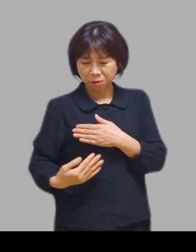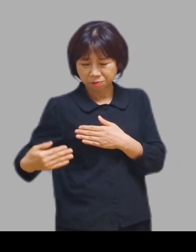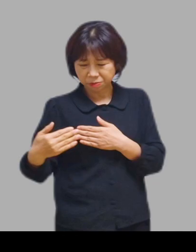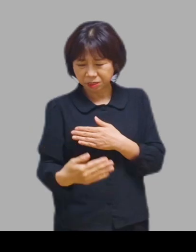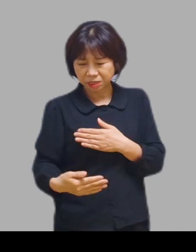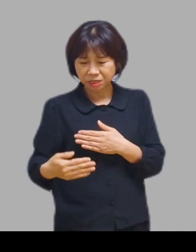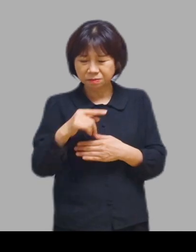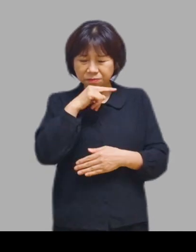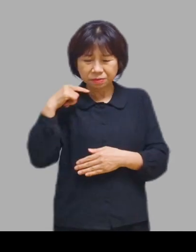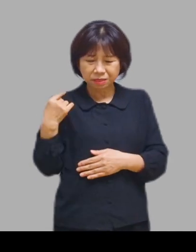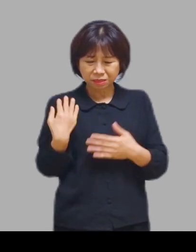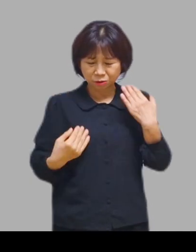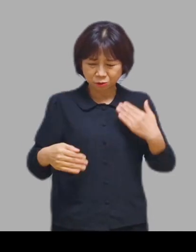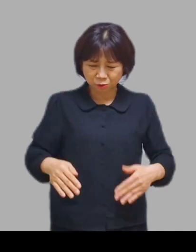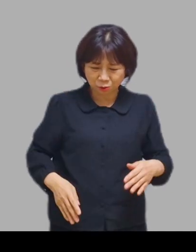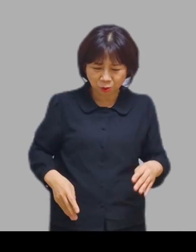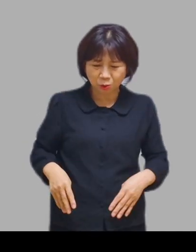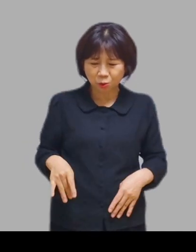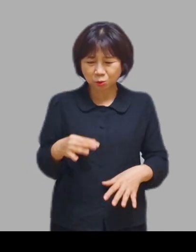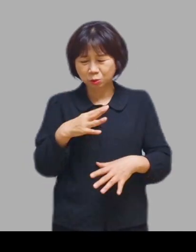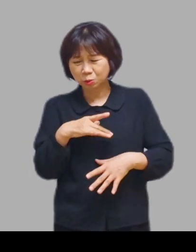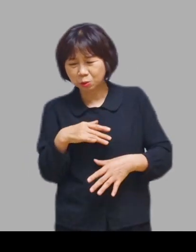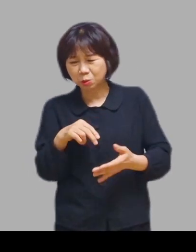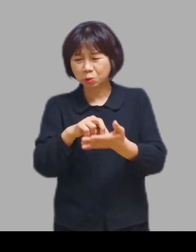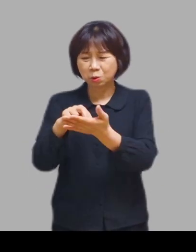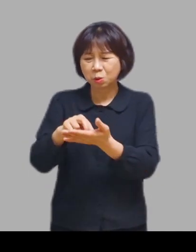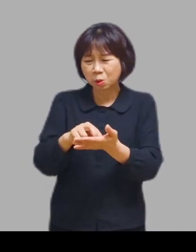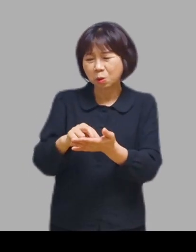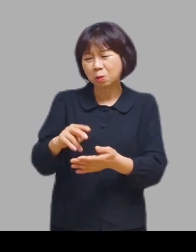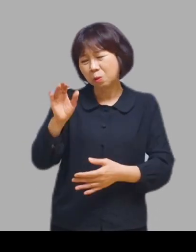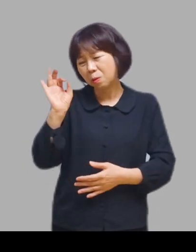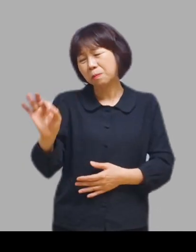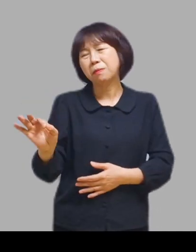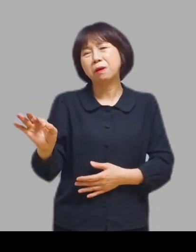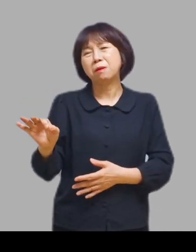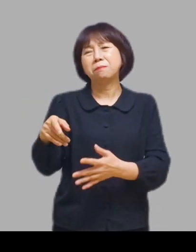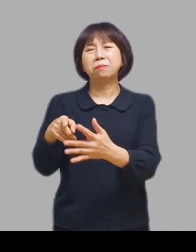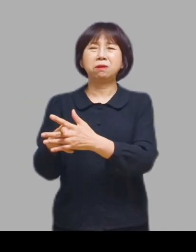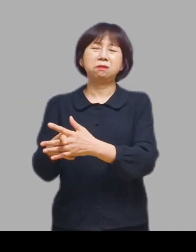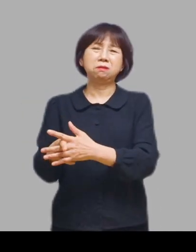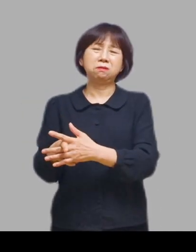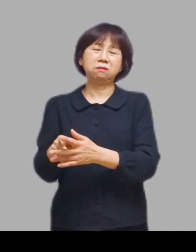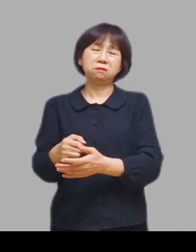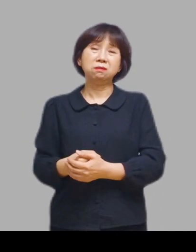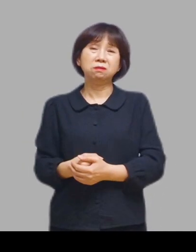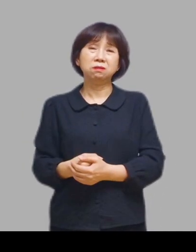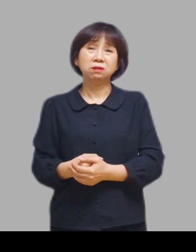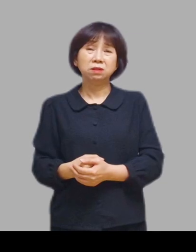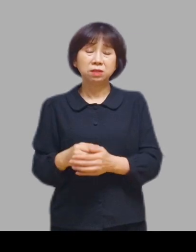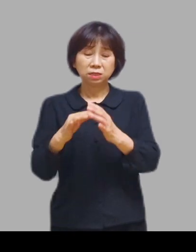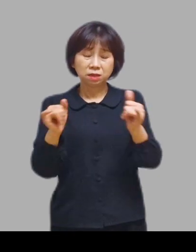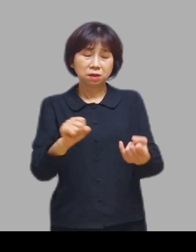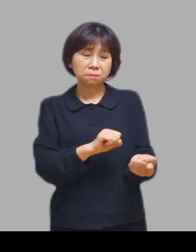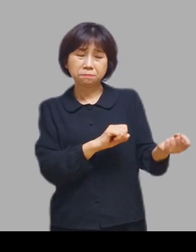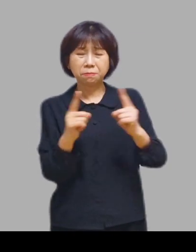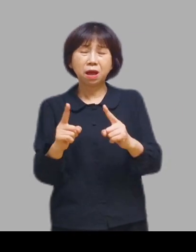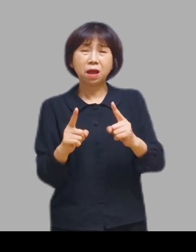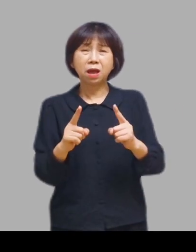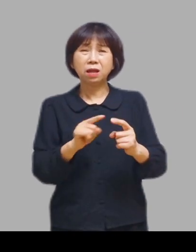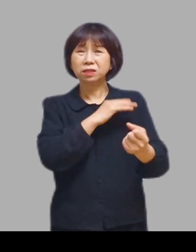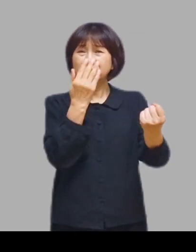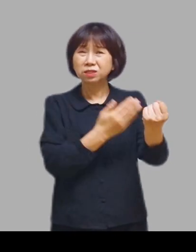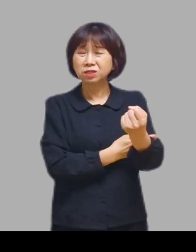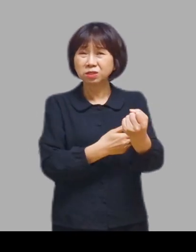사람의 두려움을 본 것이고, 그 사람의 외로움을 본 거죠. 성도 여러분, 사람을 살리는 일은요, 대단한